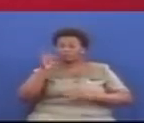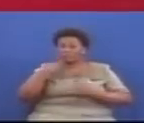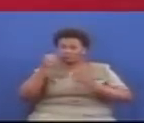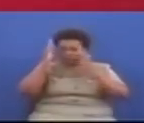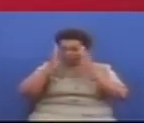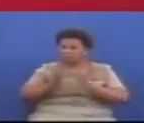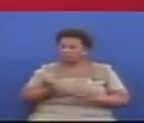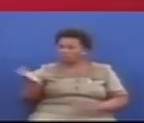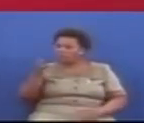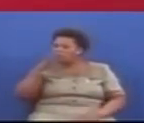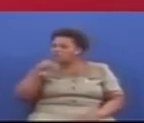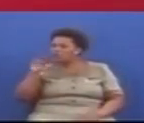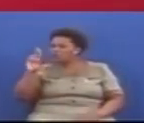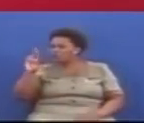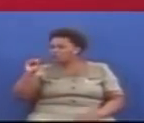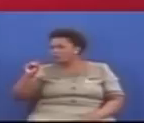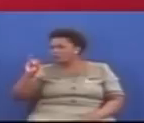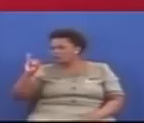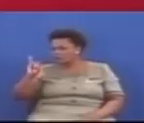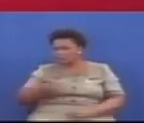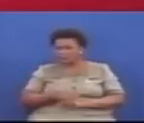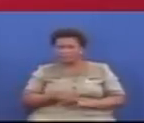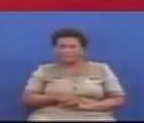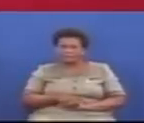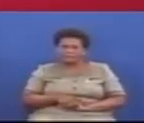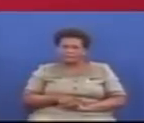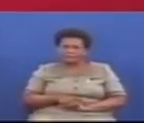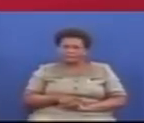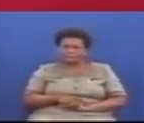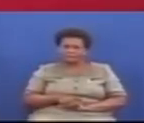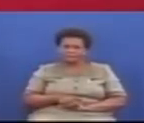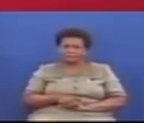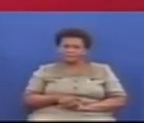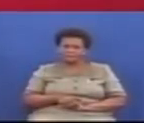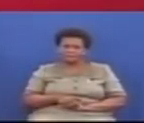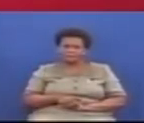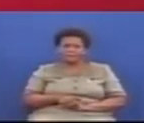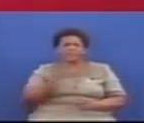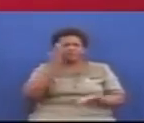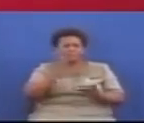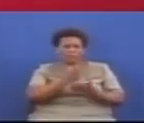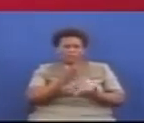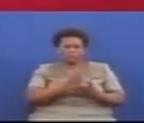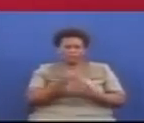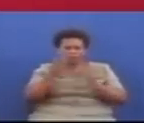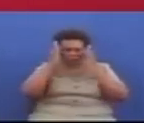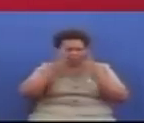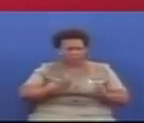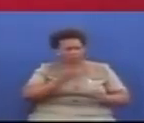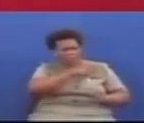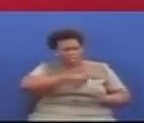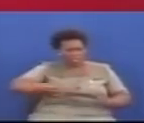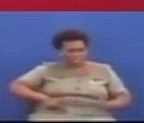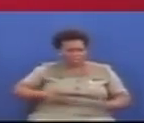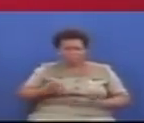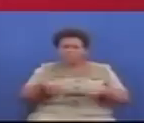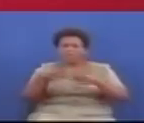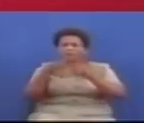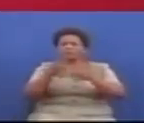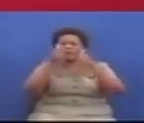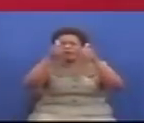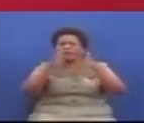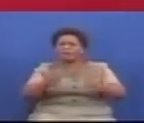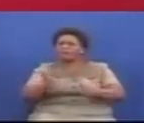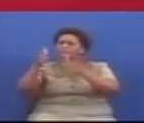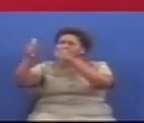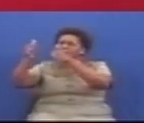Bwanausi bunge ya Lulindi kama ifuatavyo. Ni kweli mheshimiwa spika, ziko hadi za mheshimiwa rais, ziko hadi nyingi, na niseme